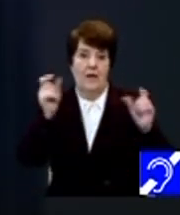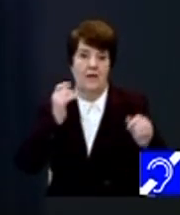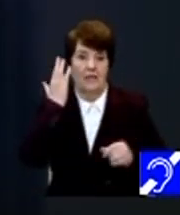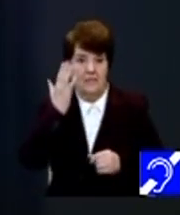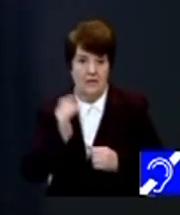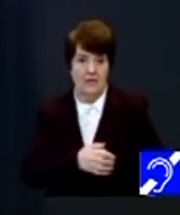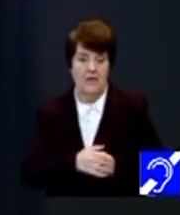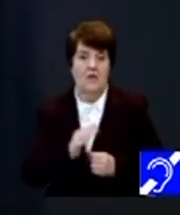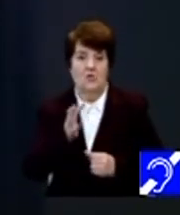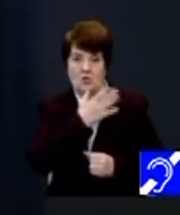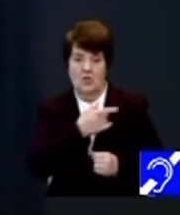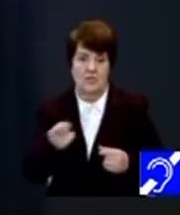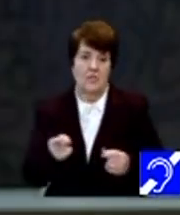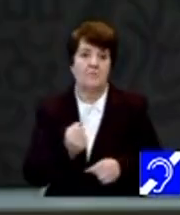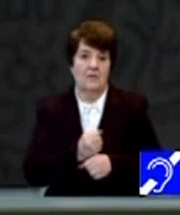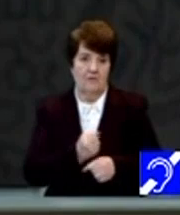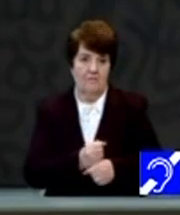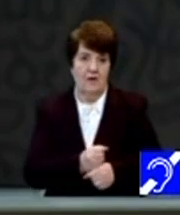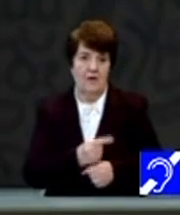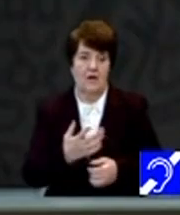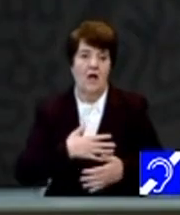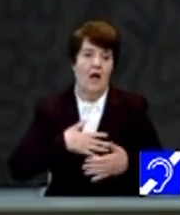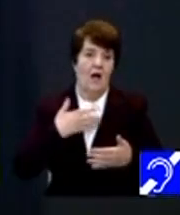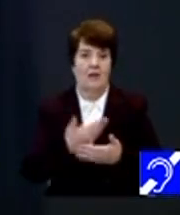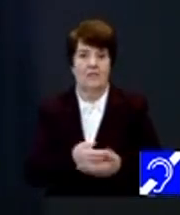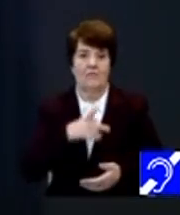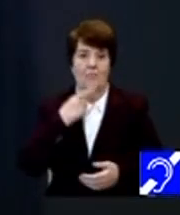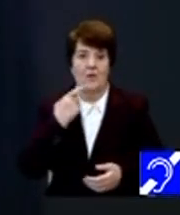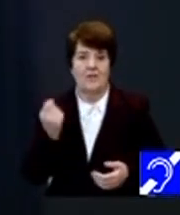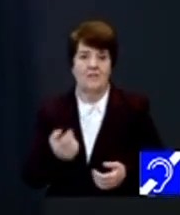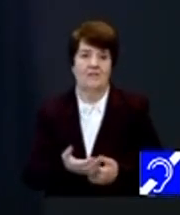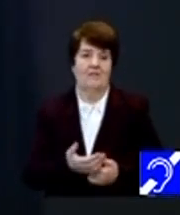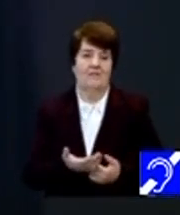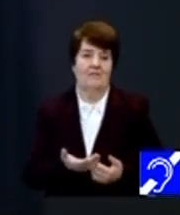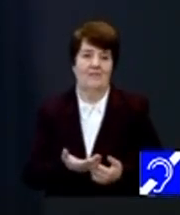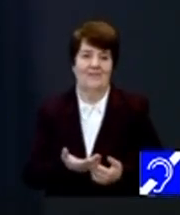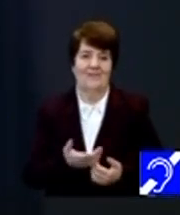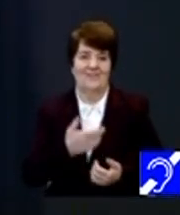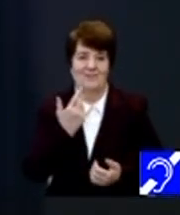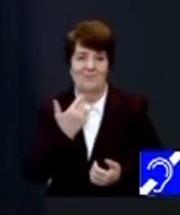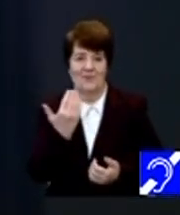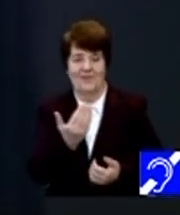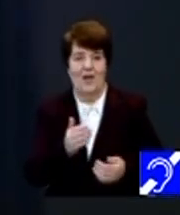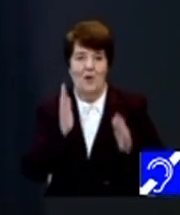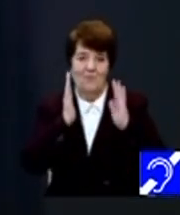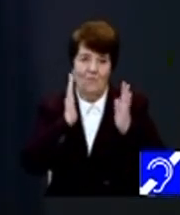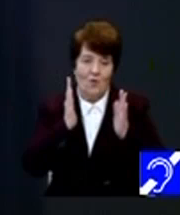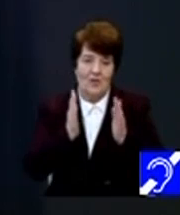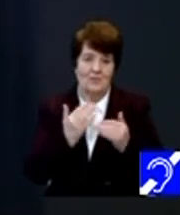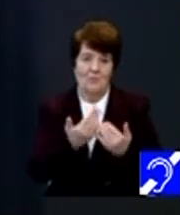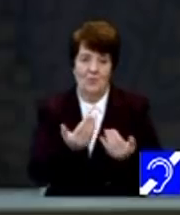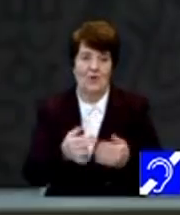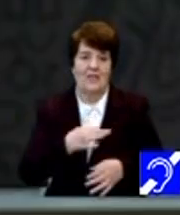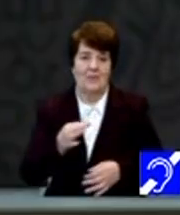companii și sper să am și timp să le fac. Ești foarte activ, citind de politică, istorie. Am văzut că pe pagina ta de Facebook